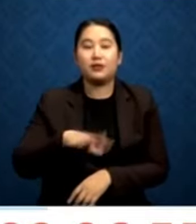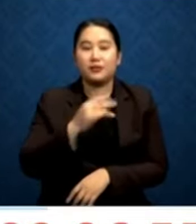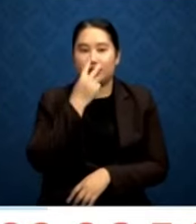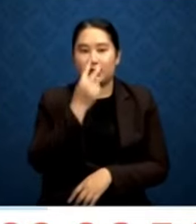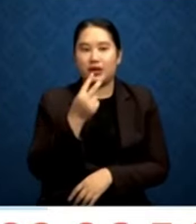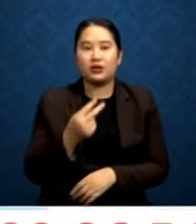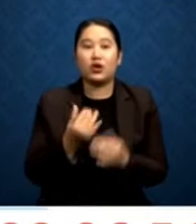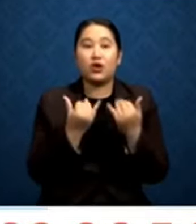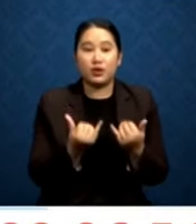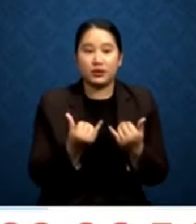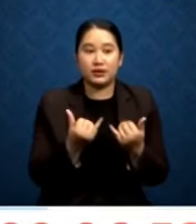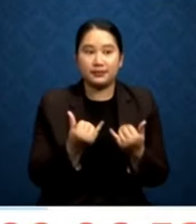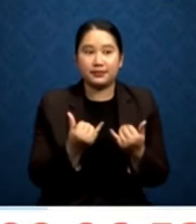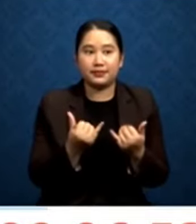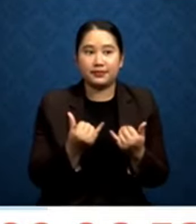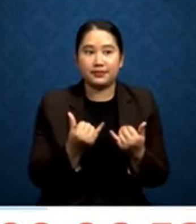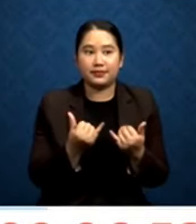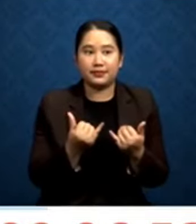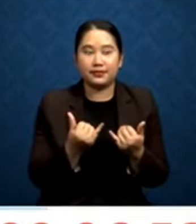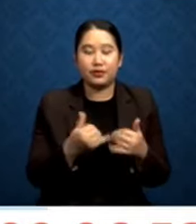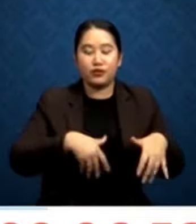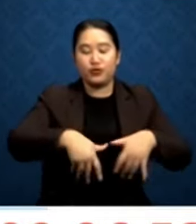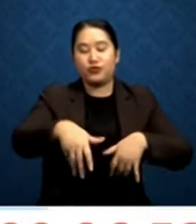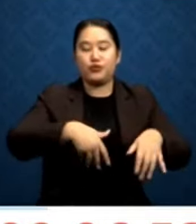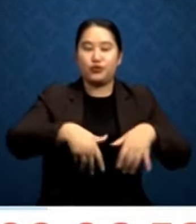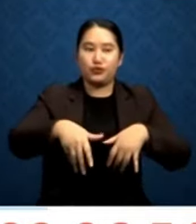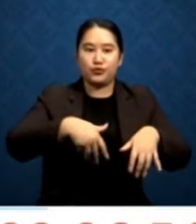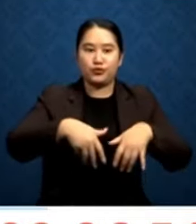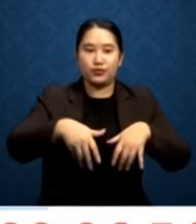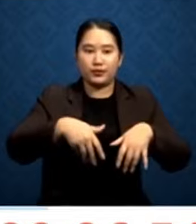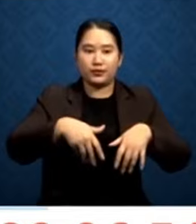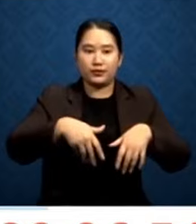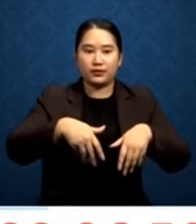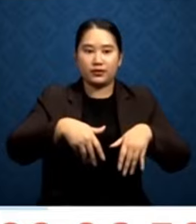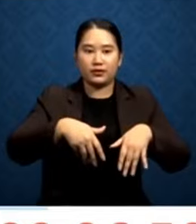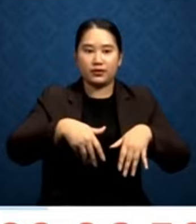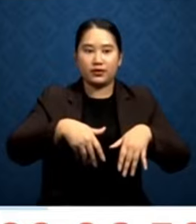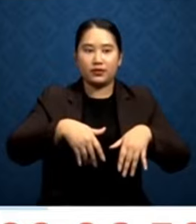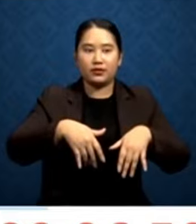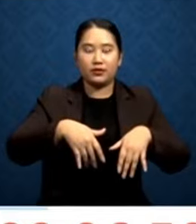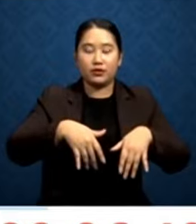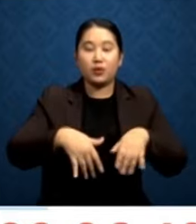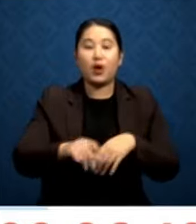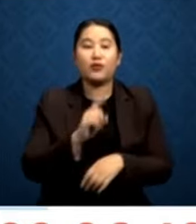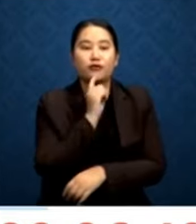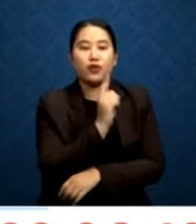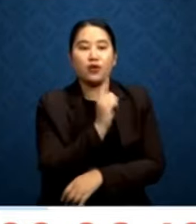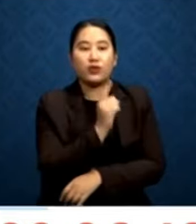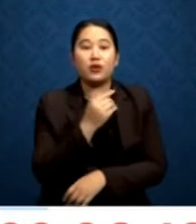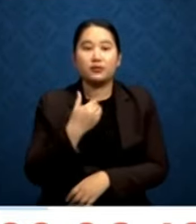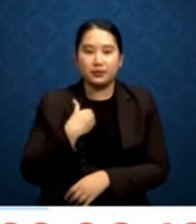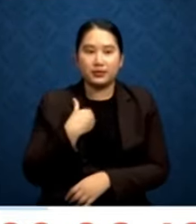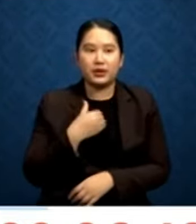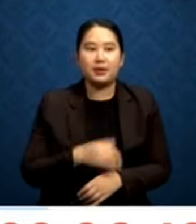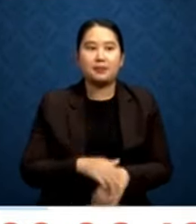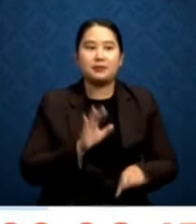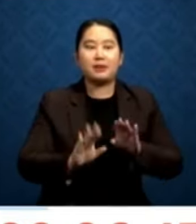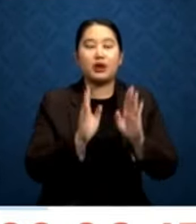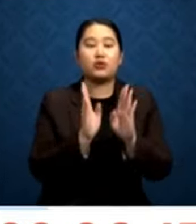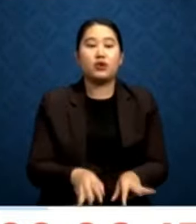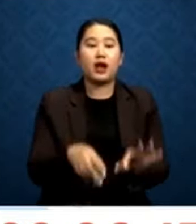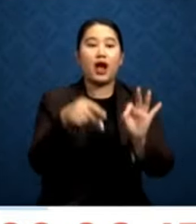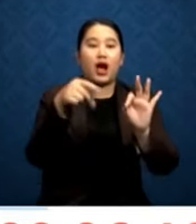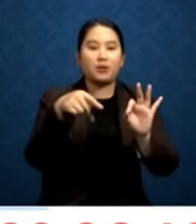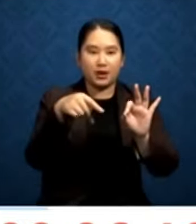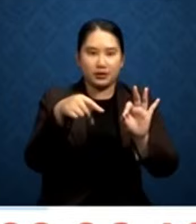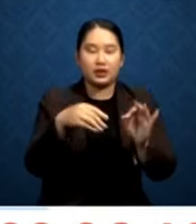ตอนนี้ลสุดทางนี้พน้ประชาชนที่เป็ผู้เสียหายเข้ามาแ้งความเกอบ 9,000 ลายแล้